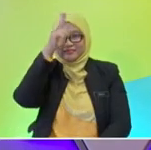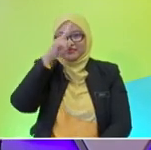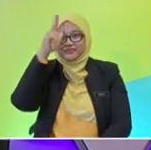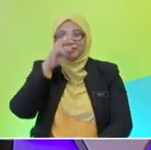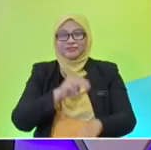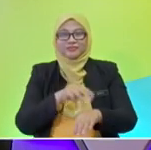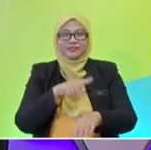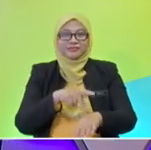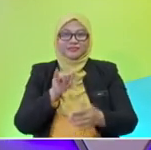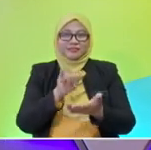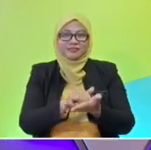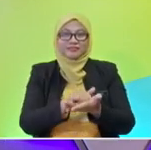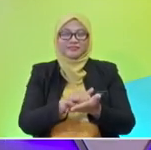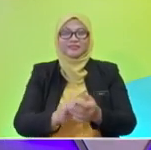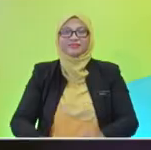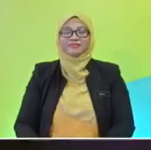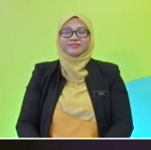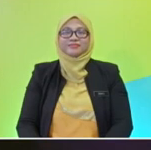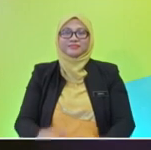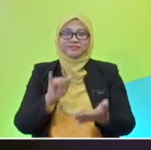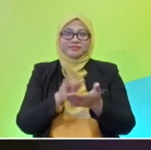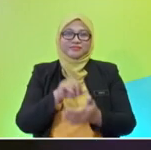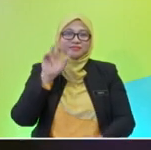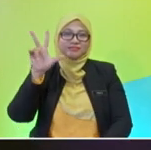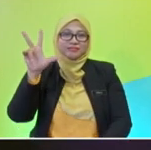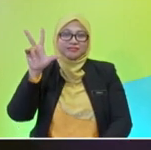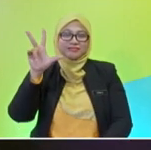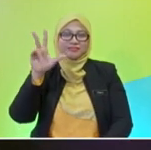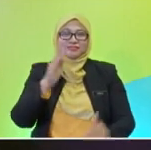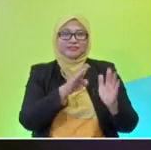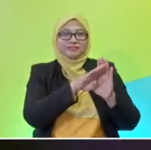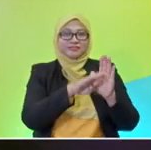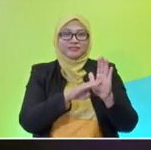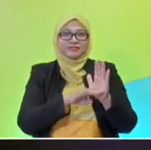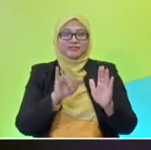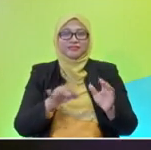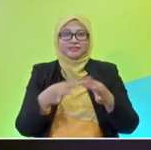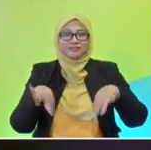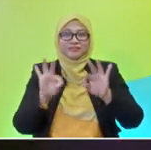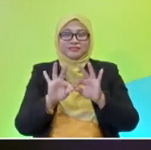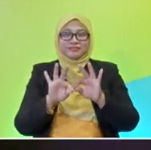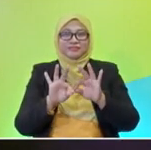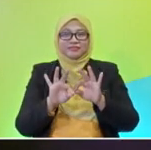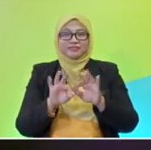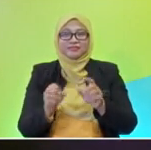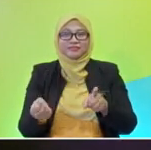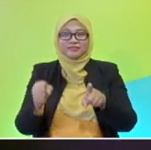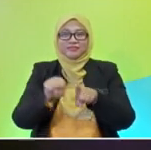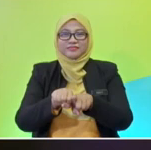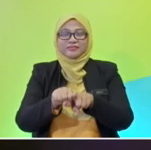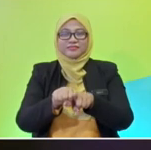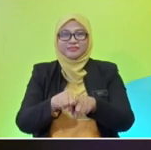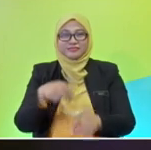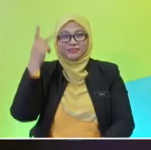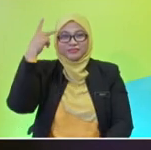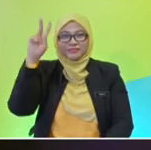sebenarnya itu 3 sp yang begitu penting bagi sosial politik dan ada